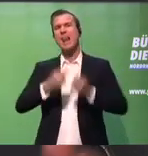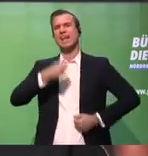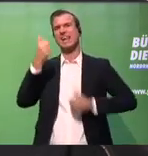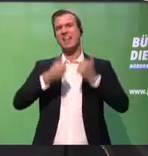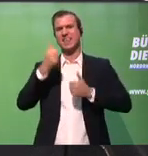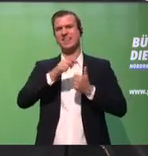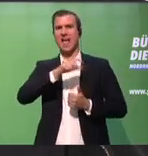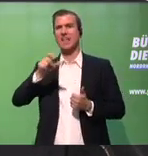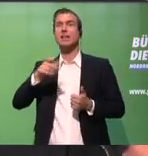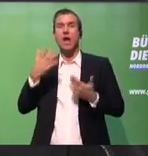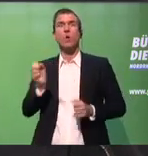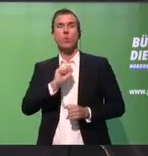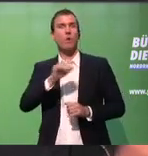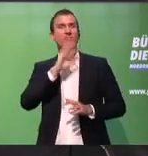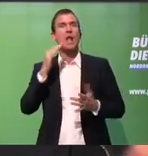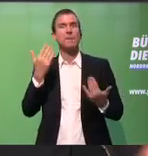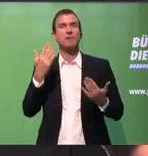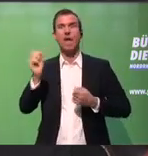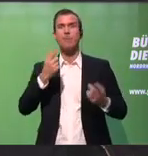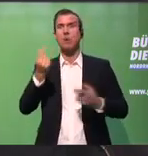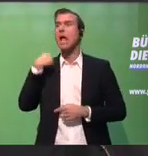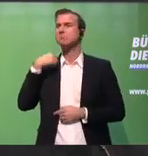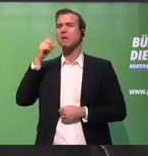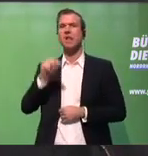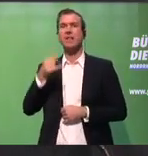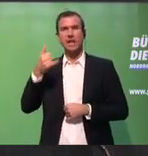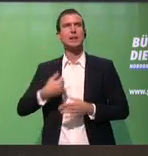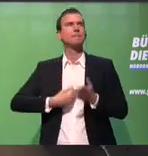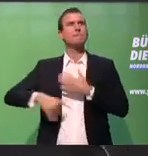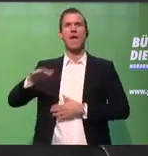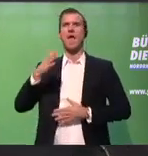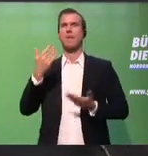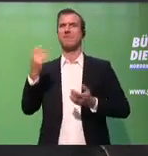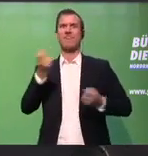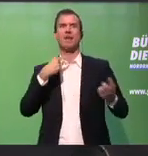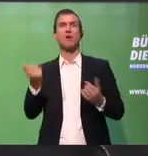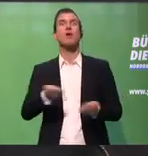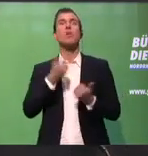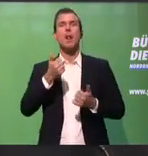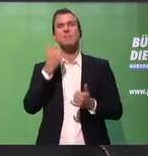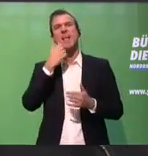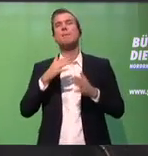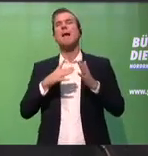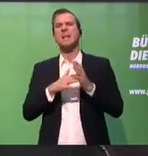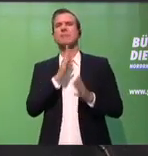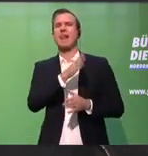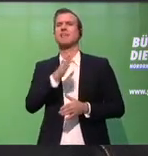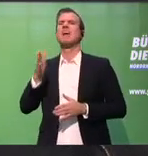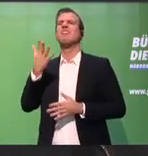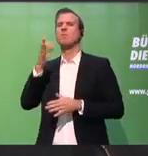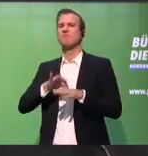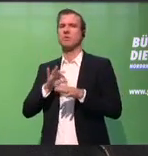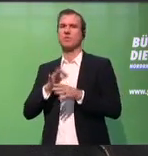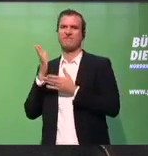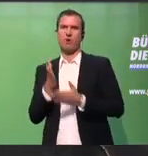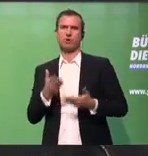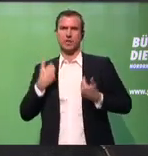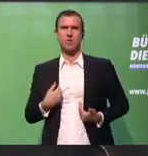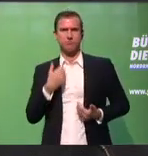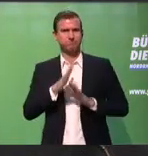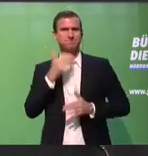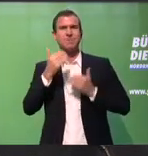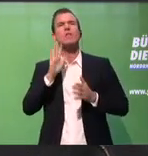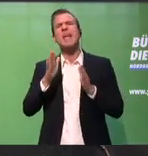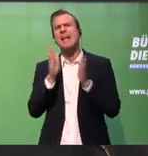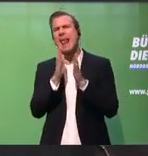Kandidaten, und wir haben ja erfreulich viele Bewerbungen, mehr als im letzten Mal, das ist schon mal ganz, ganz toll, maximal 5 Minuten Vorstellungszeit haben. Und dann eine kleine Änderung,